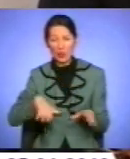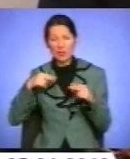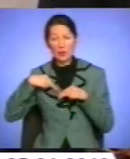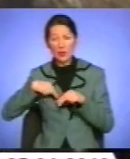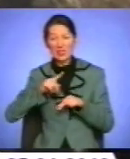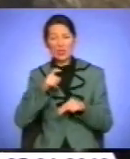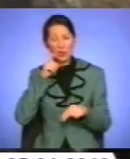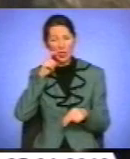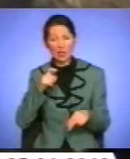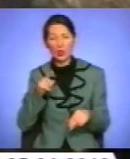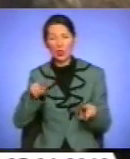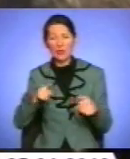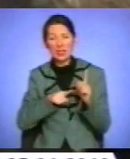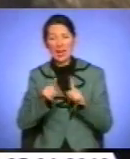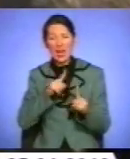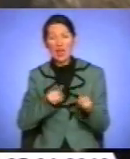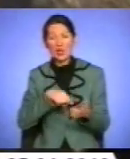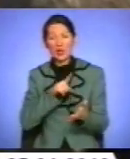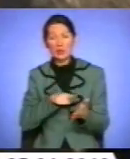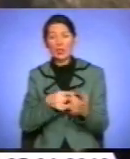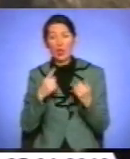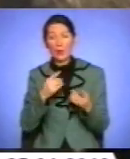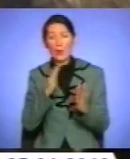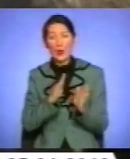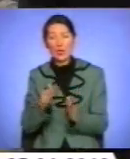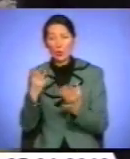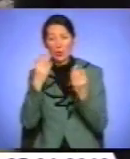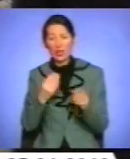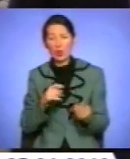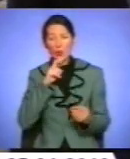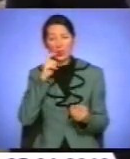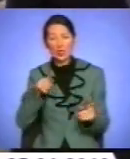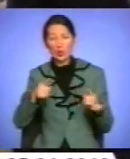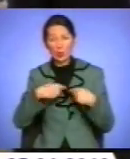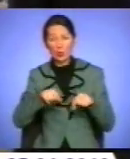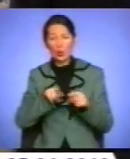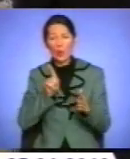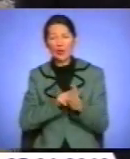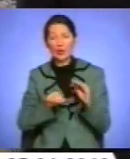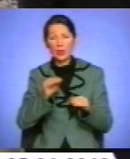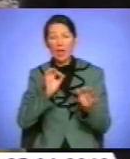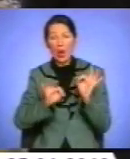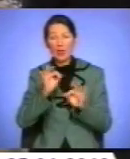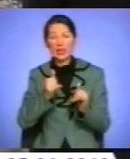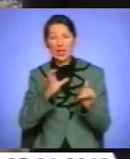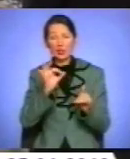створили раду з питань глобального порядку денного по Україні. Структура повинна розробити поради для соціально-економічного розвитку